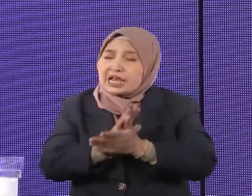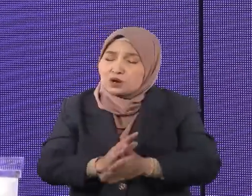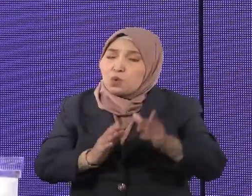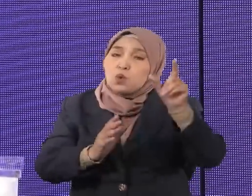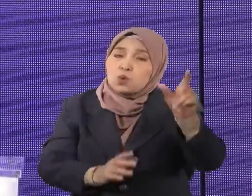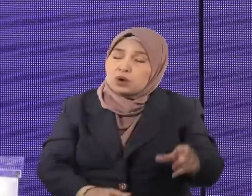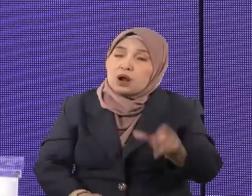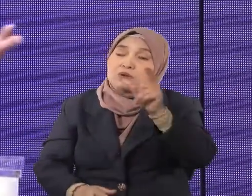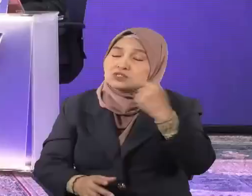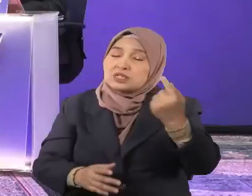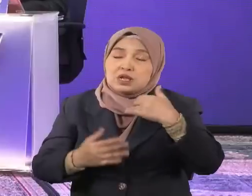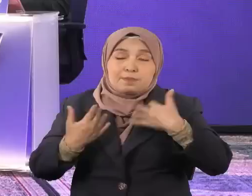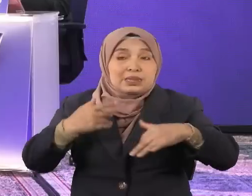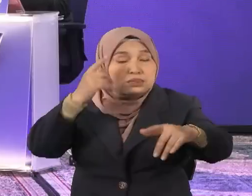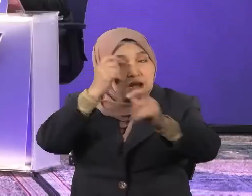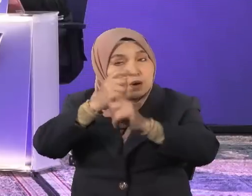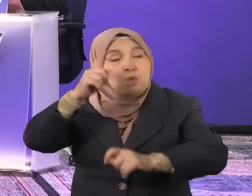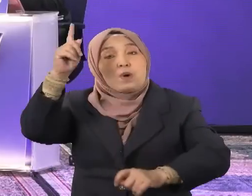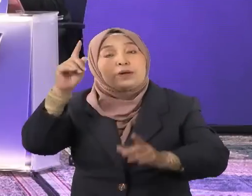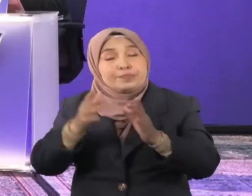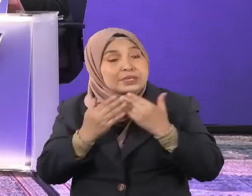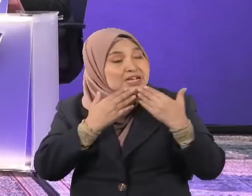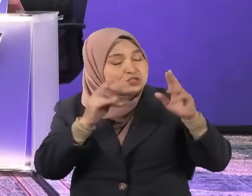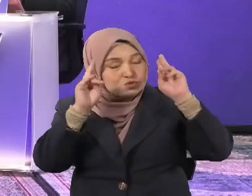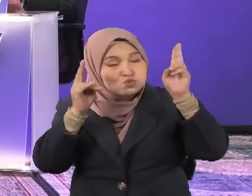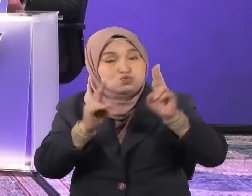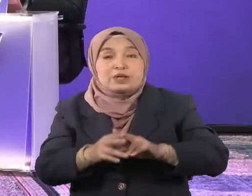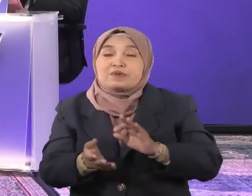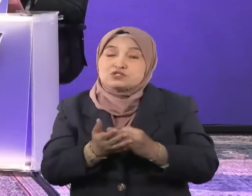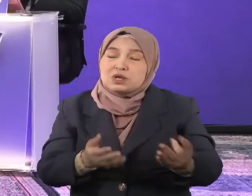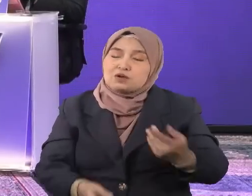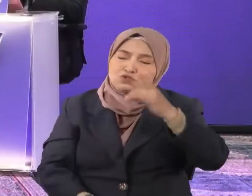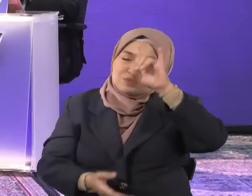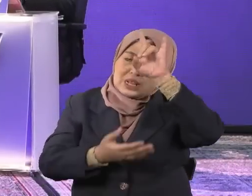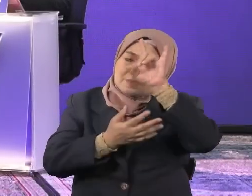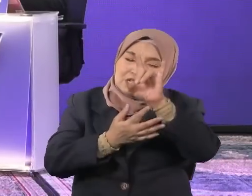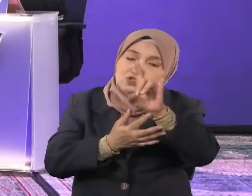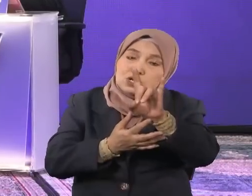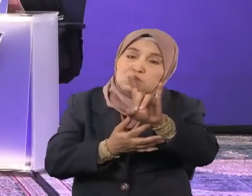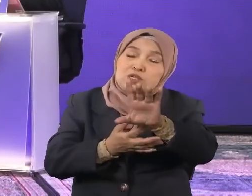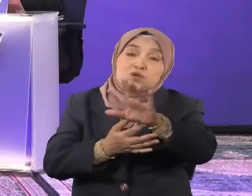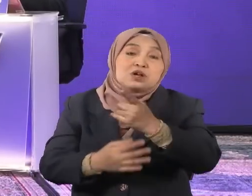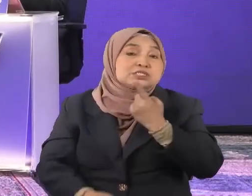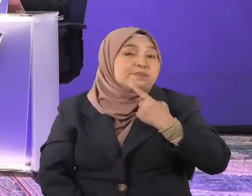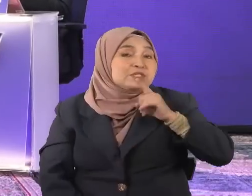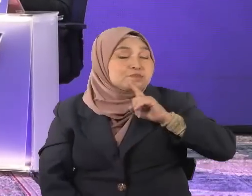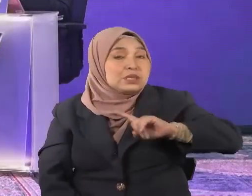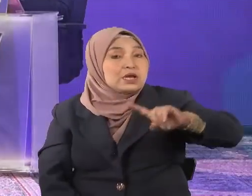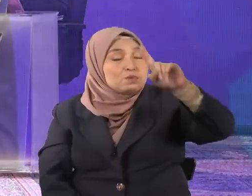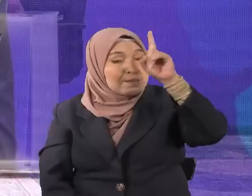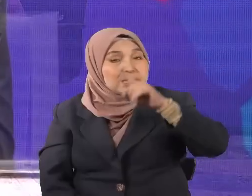yang sentiasa bertakwa. Silakan. Terima kasih Fadil Safas. A'udzubillahi minasyaitonirrajim.